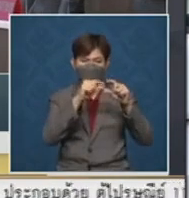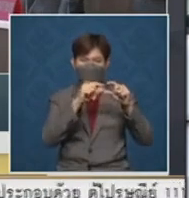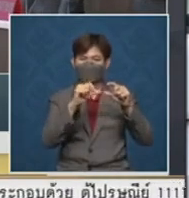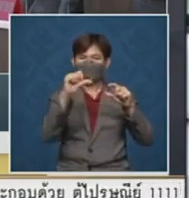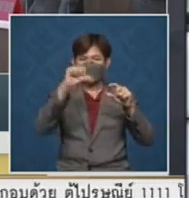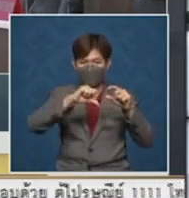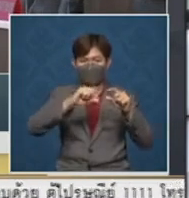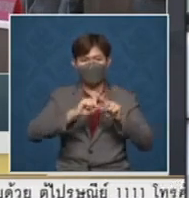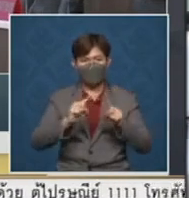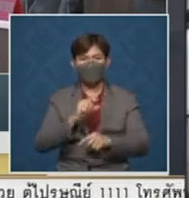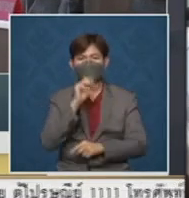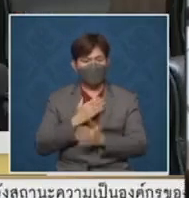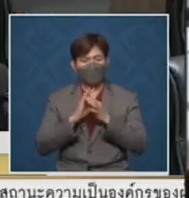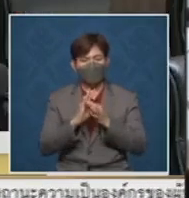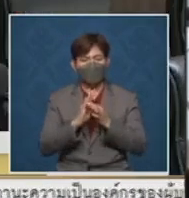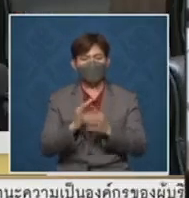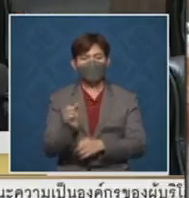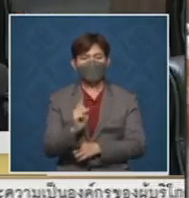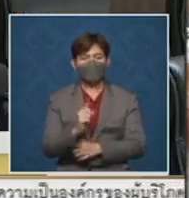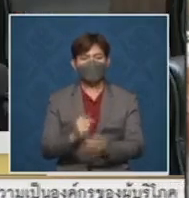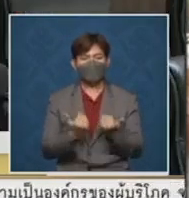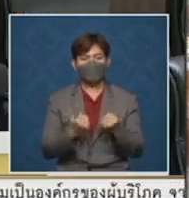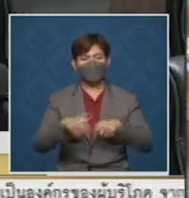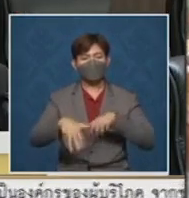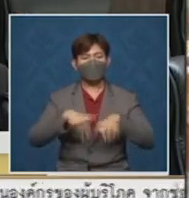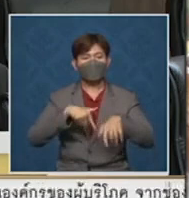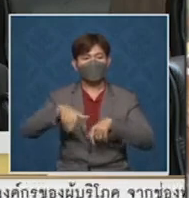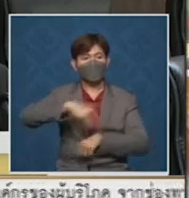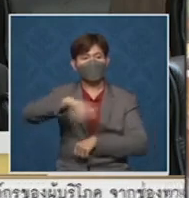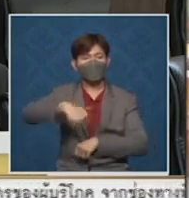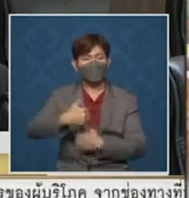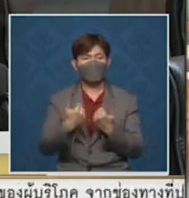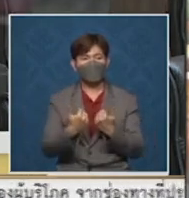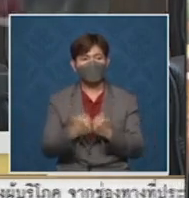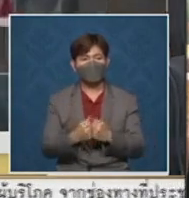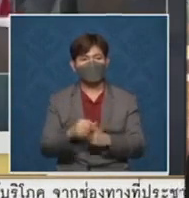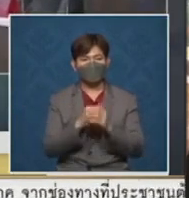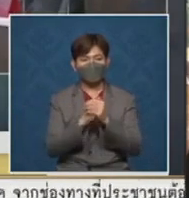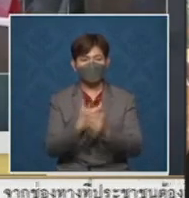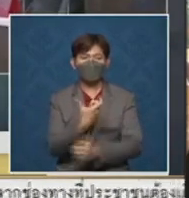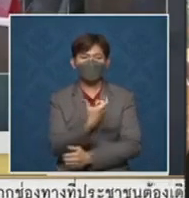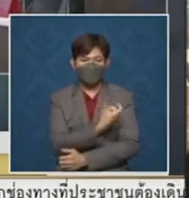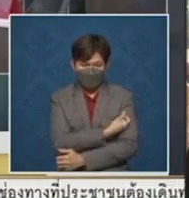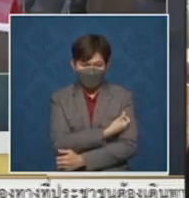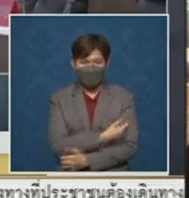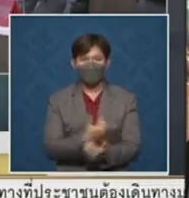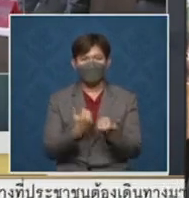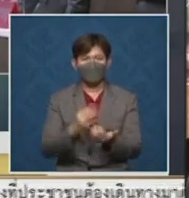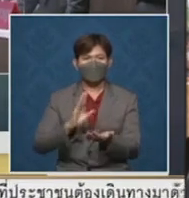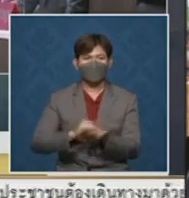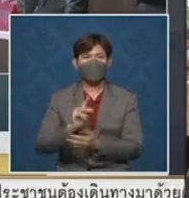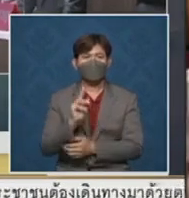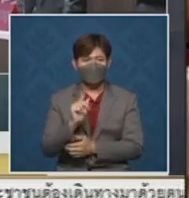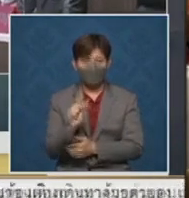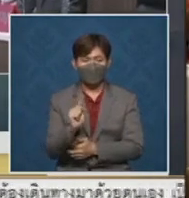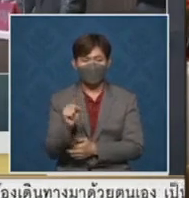ชายแดนภาคใต้มีที่ปรึกษานายกรัฐมนตรีคือพลเอกณัฐพลนาคพาณิชย์เป็นผู้อำนวยการศูนย์เพื่อแก้ไขการแพร่ระบาดของโควิดใน